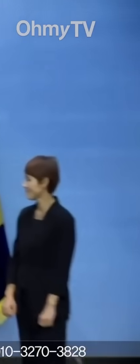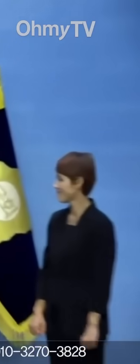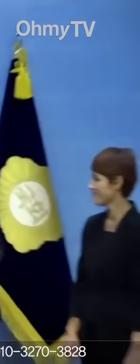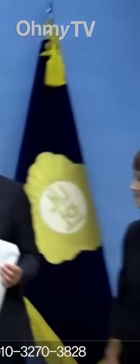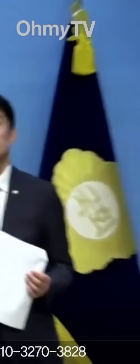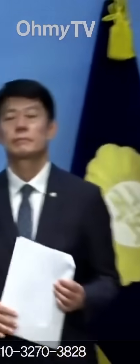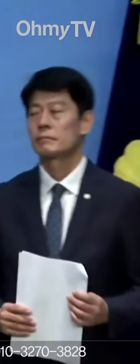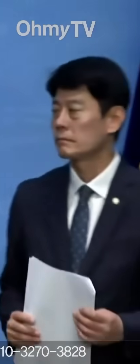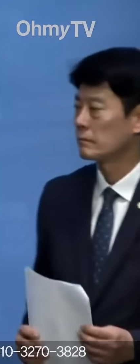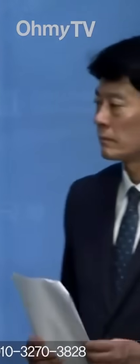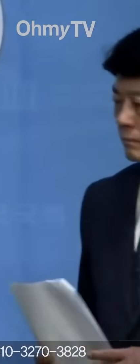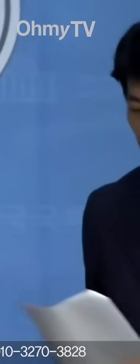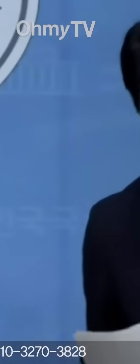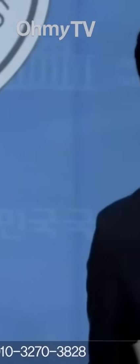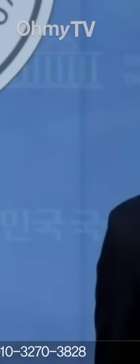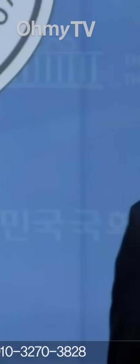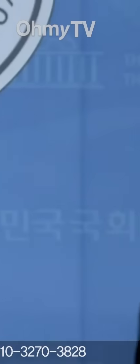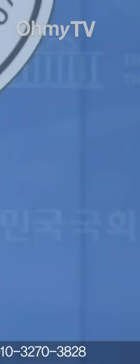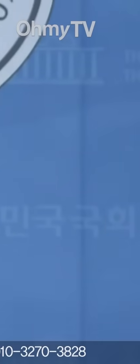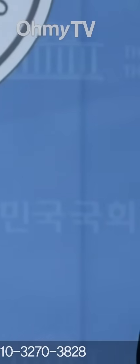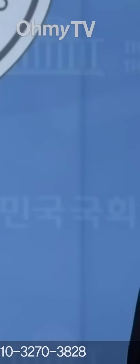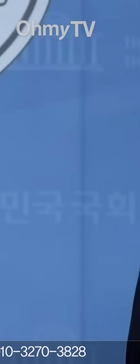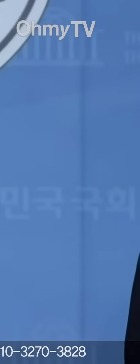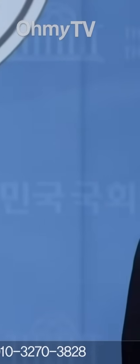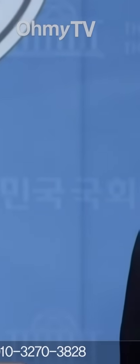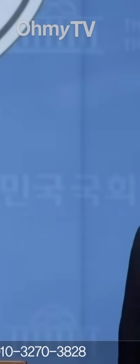네, 지금 소위